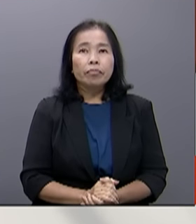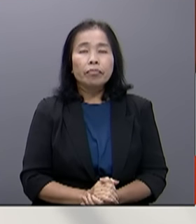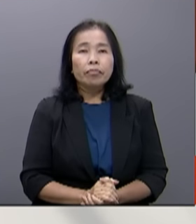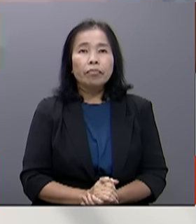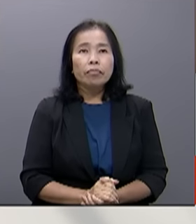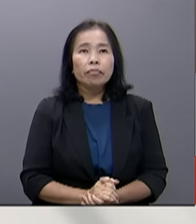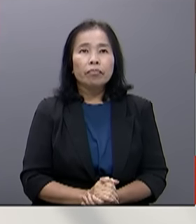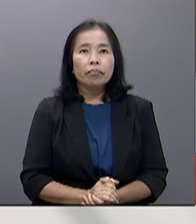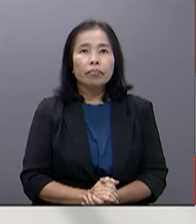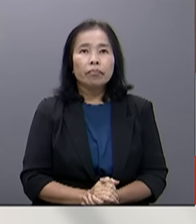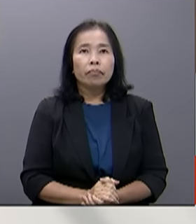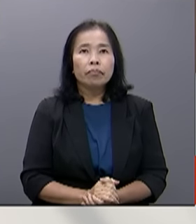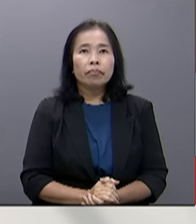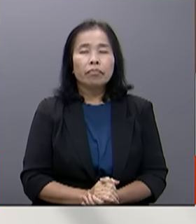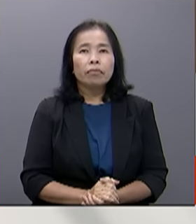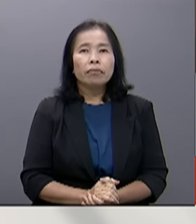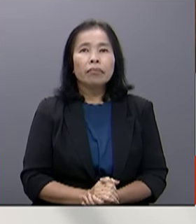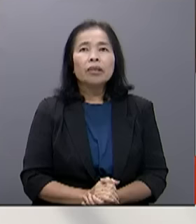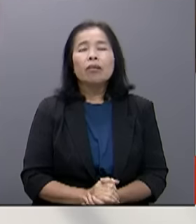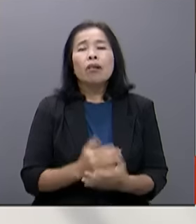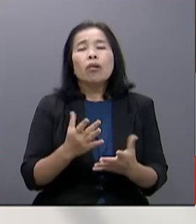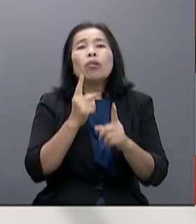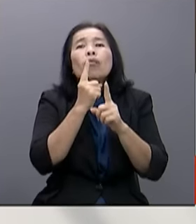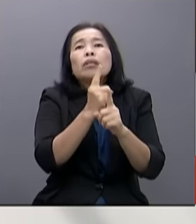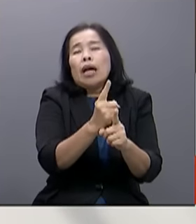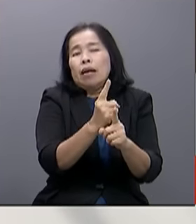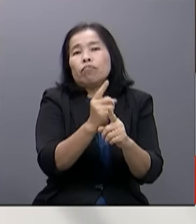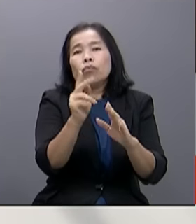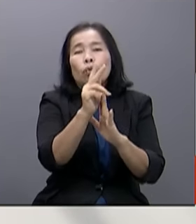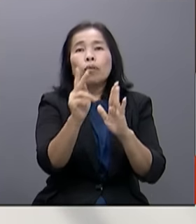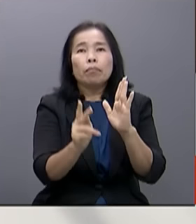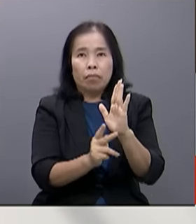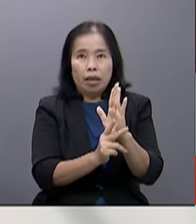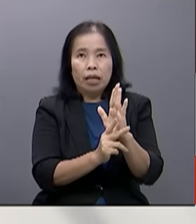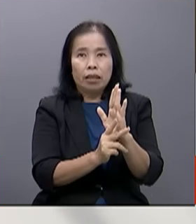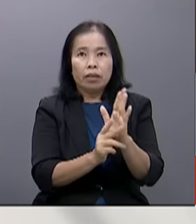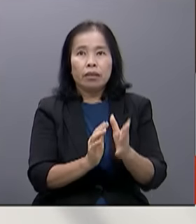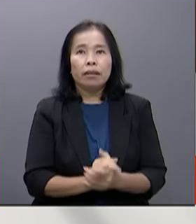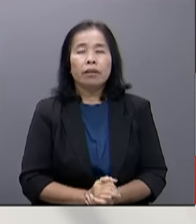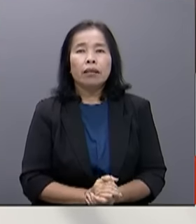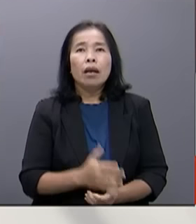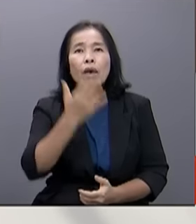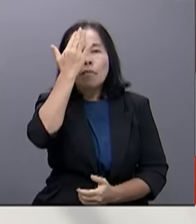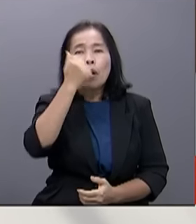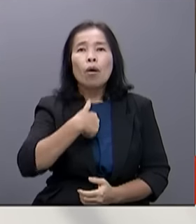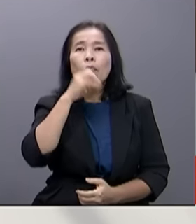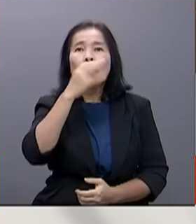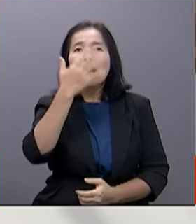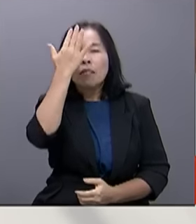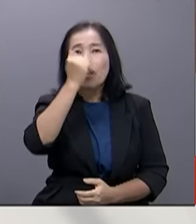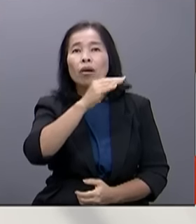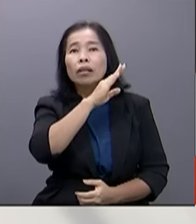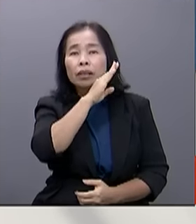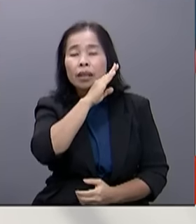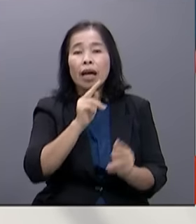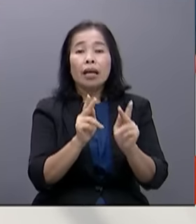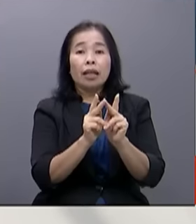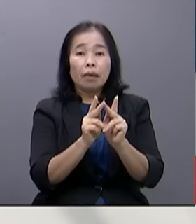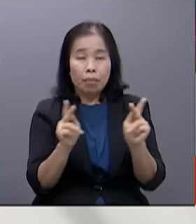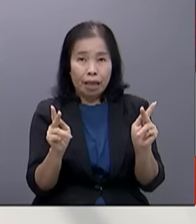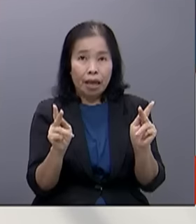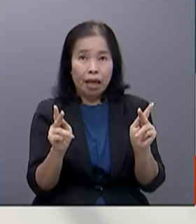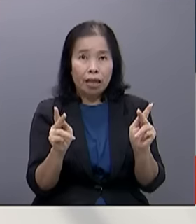ข้อสังเกตก็คงเป็นไปตามข้อเท็จจริงและข้อกฎหมายประการแรกอย่างที่ผมเรียนนะครับถ้าหากคณะกรรมการพิทักษ์ระบบคุณ